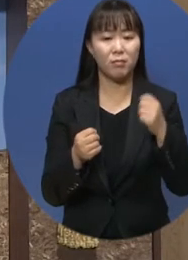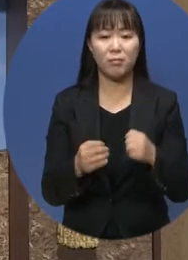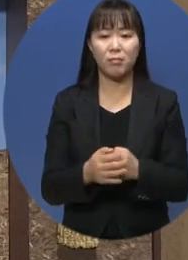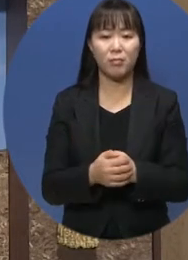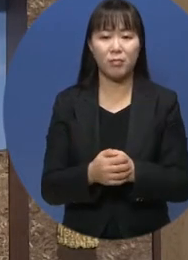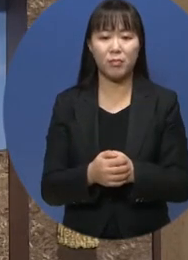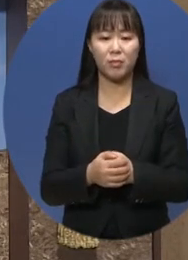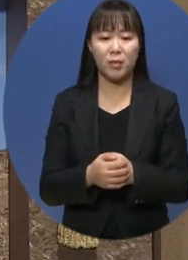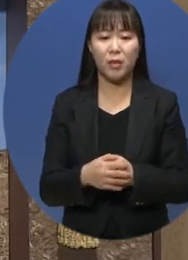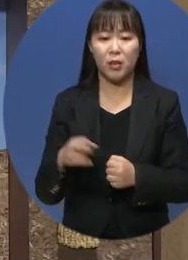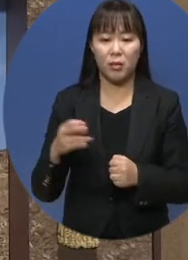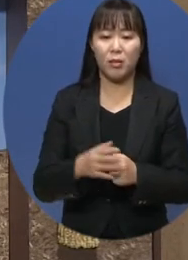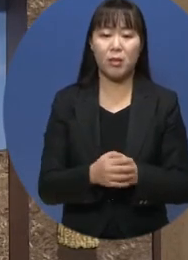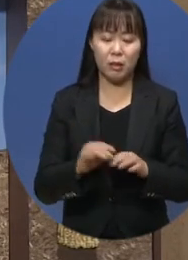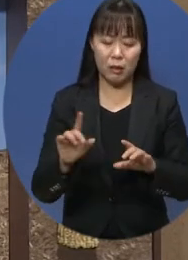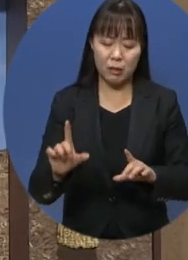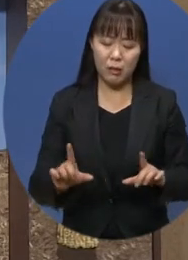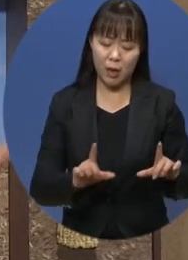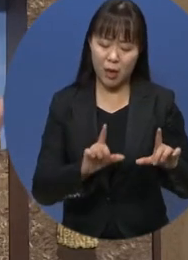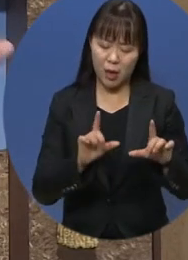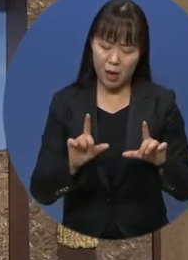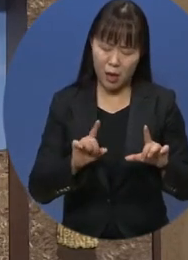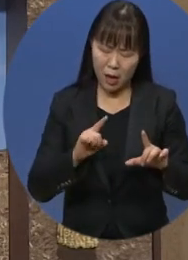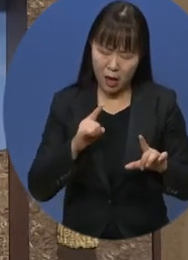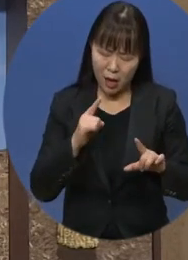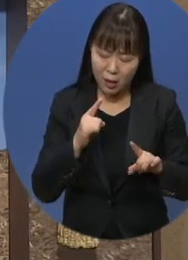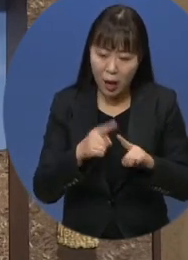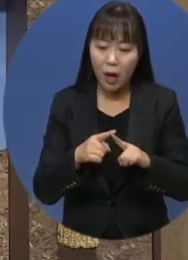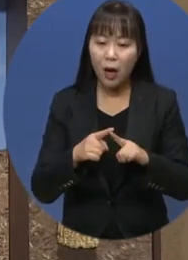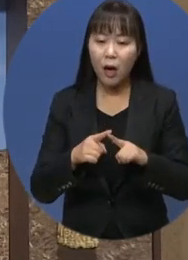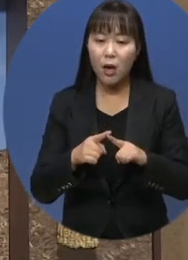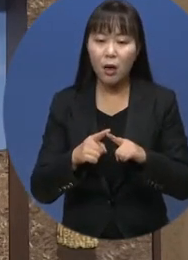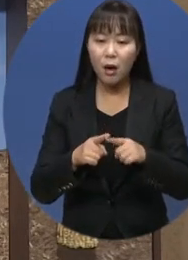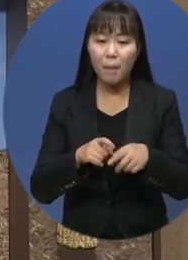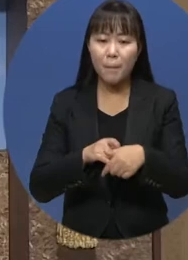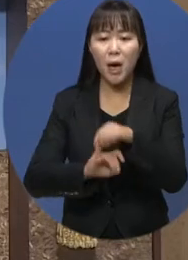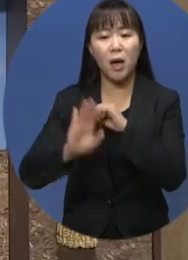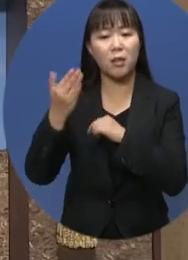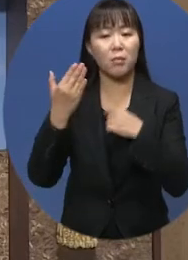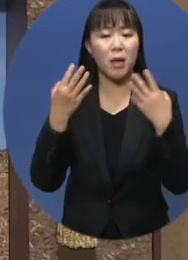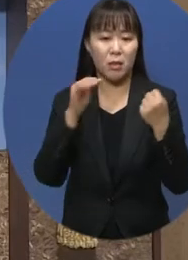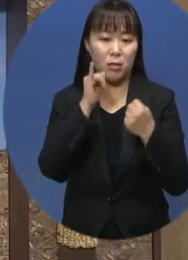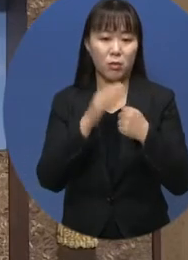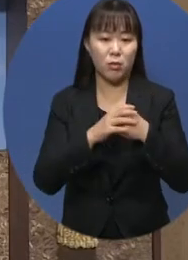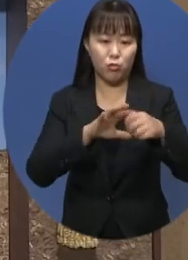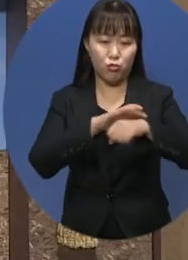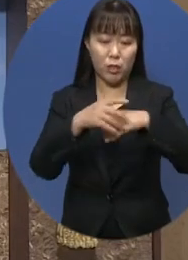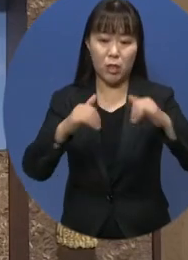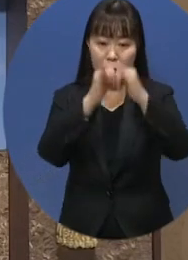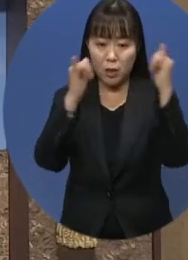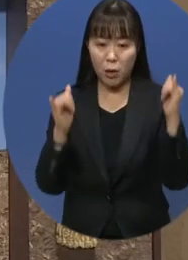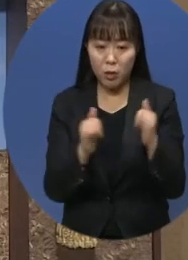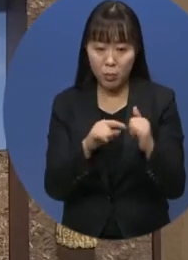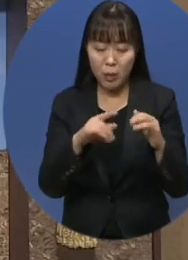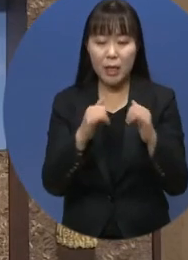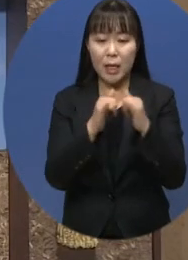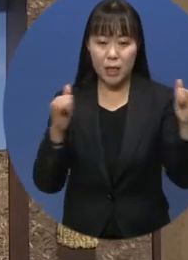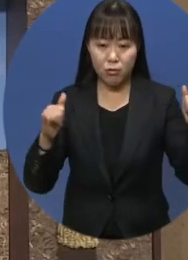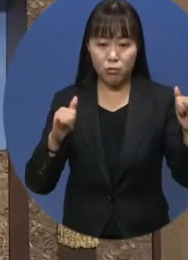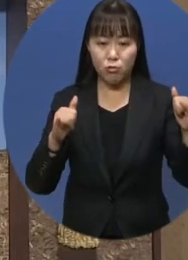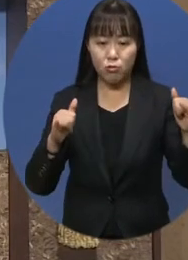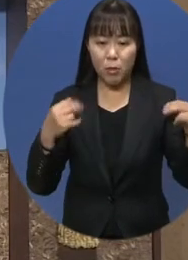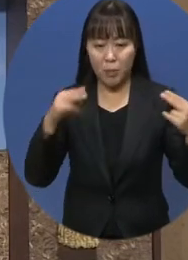또 살다가 장애를 있는 분들도 많아요 4 그리고 국제 사회에서는 인구 대비